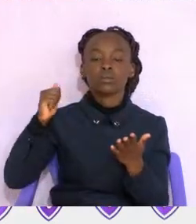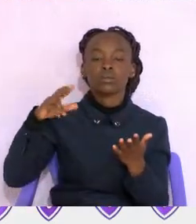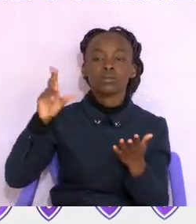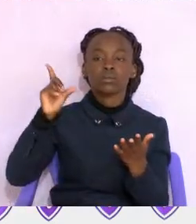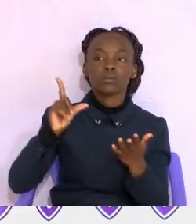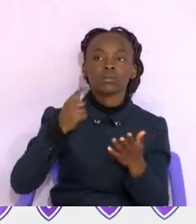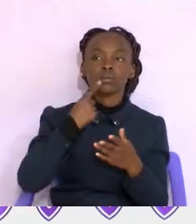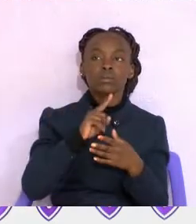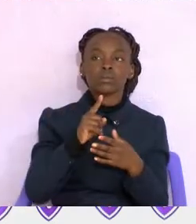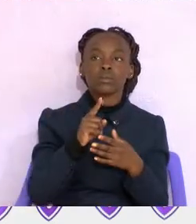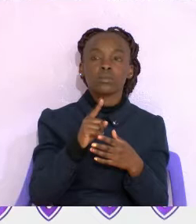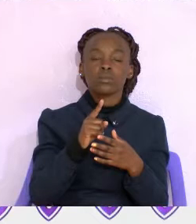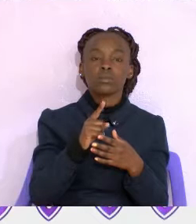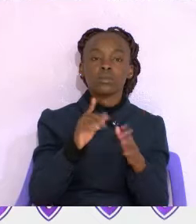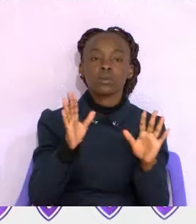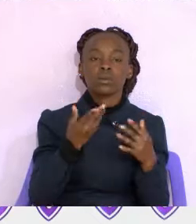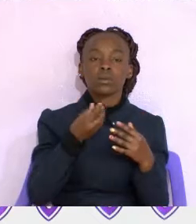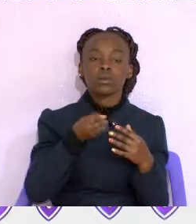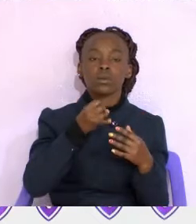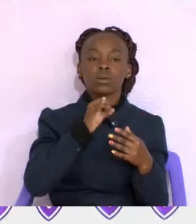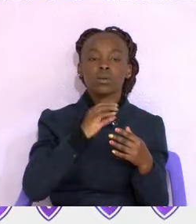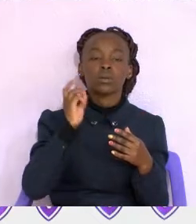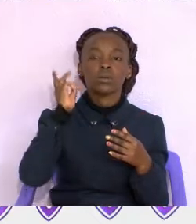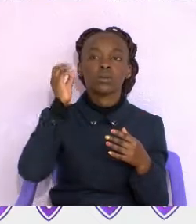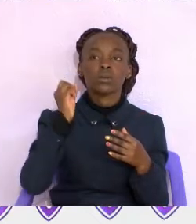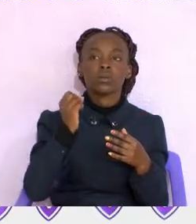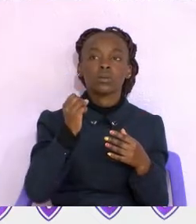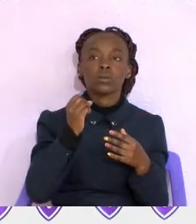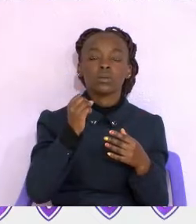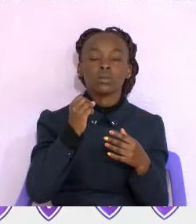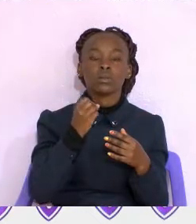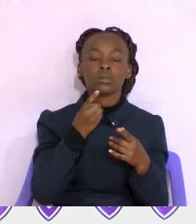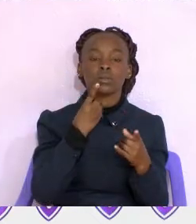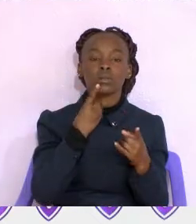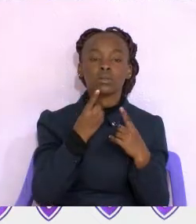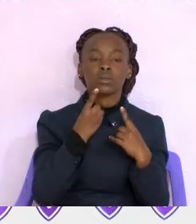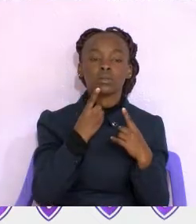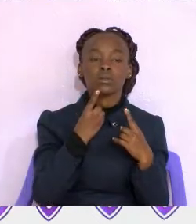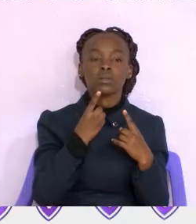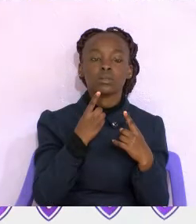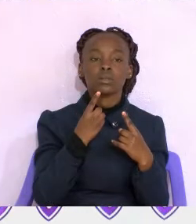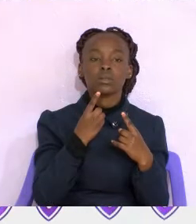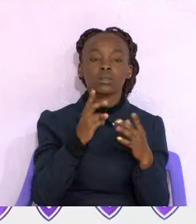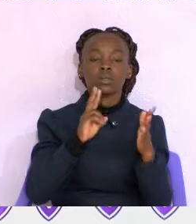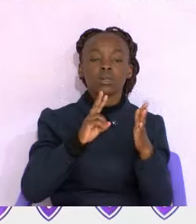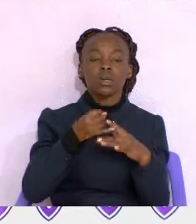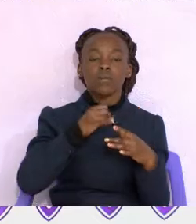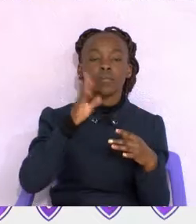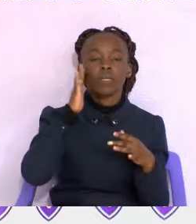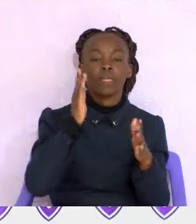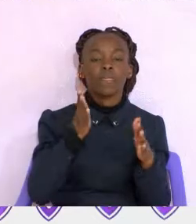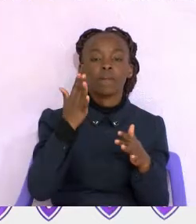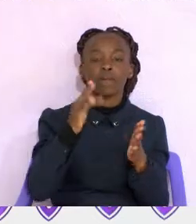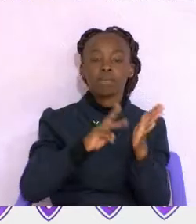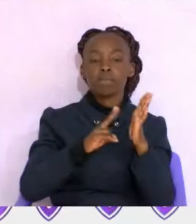kwamba kulingana na vile niliambiwa ninajua. Hiyo ina maana alikuwa na neno la kinabii ya siku za usoni kwake. Alikuwa na neno